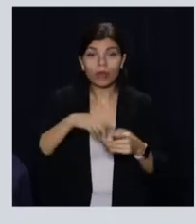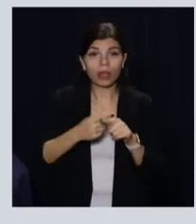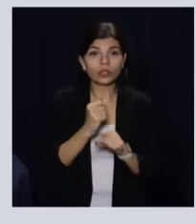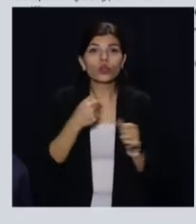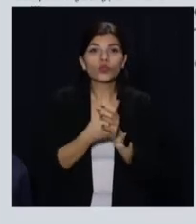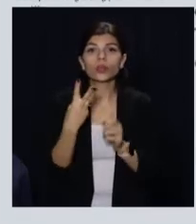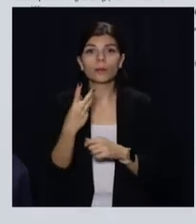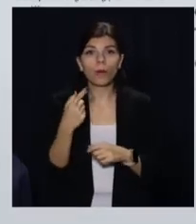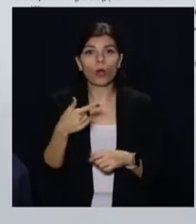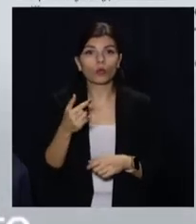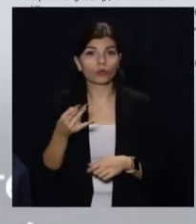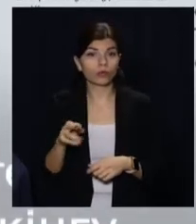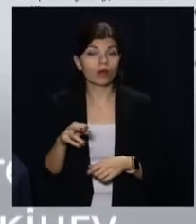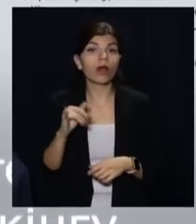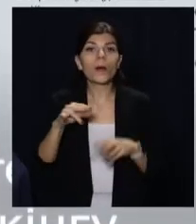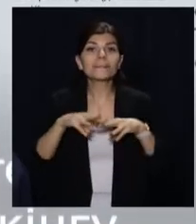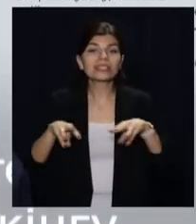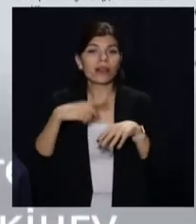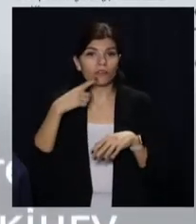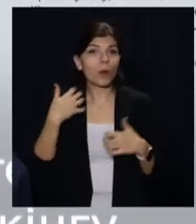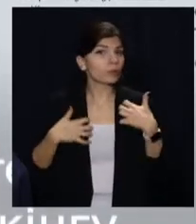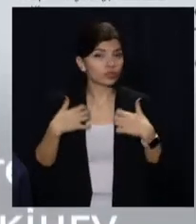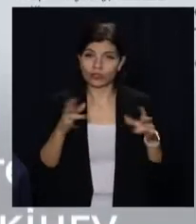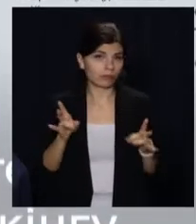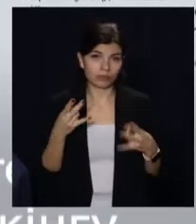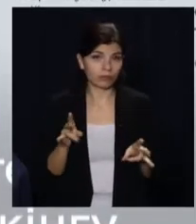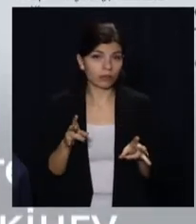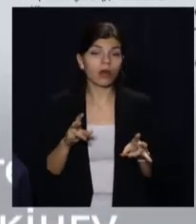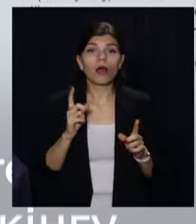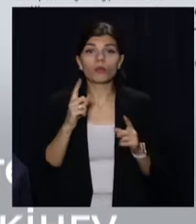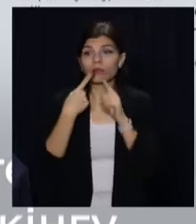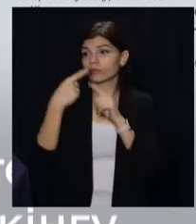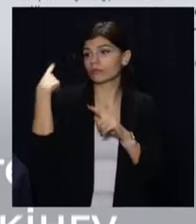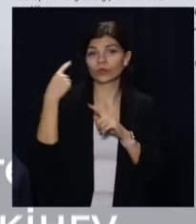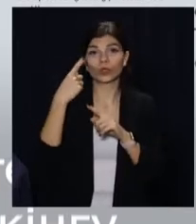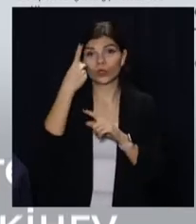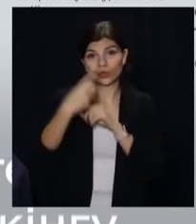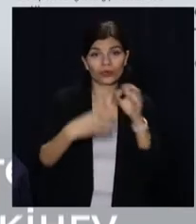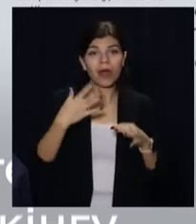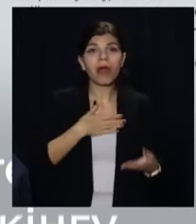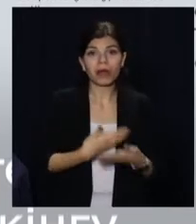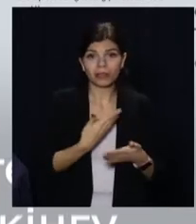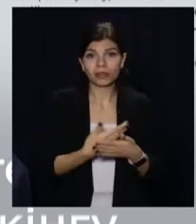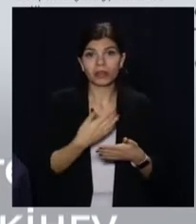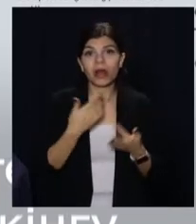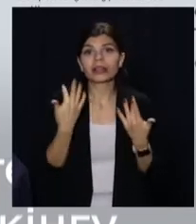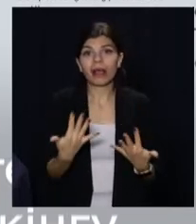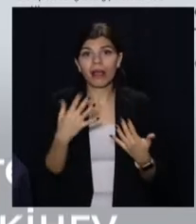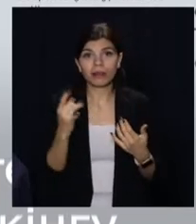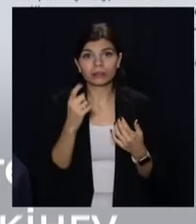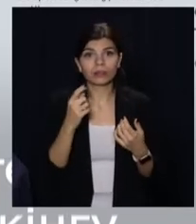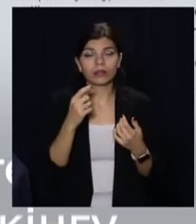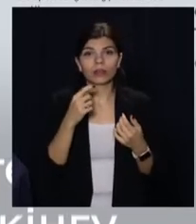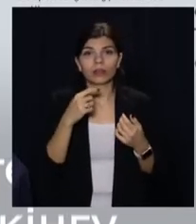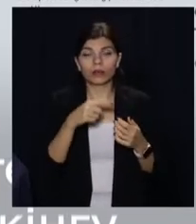до 31 грудня. У Міністерстві кажуть, поспішати не варто, адже за минулу добу своєю активністю користувачі декілька разів ледь